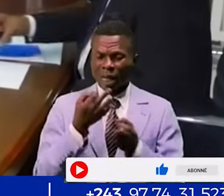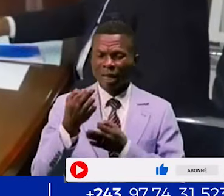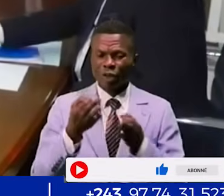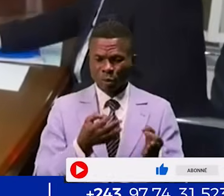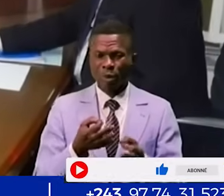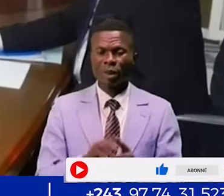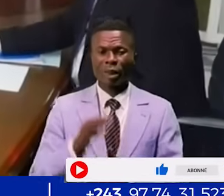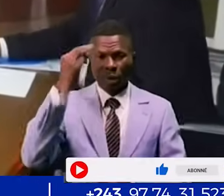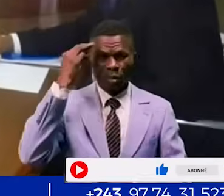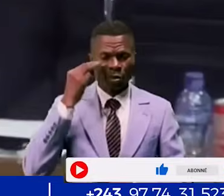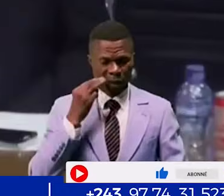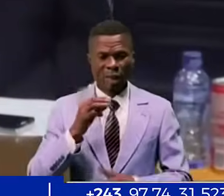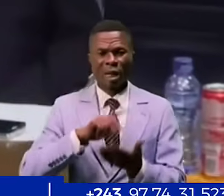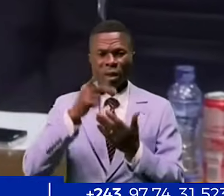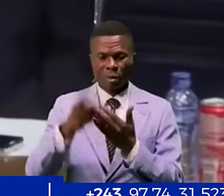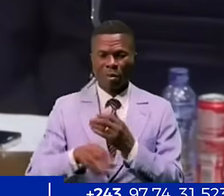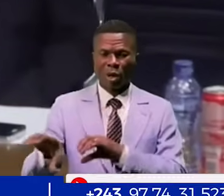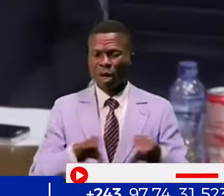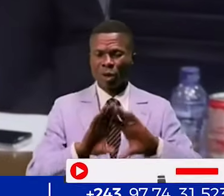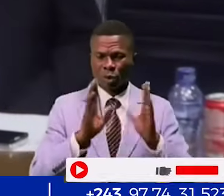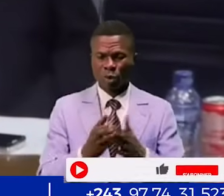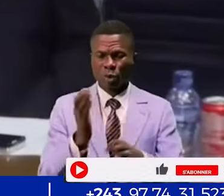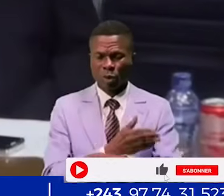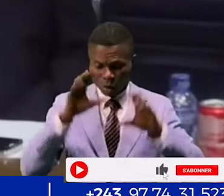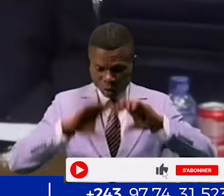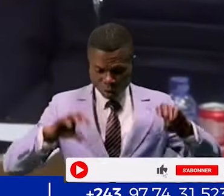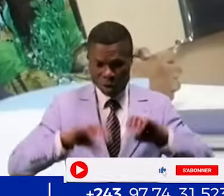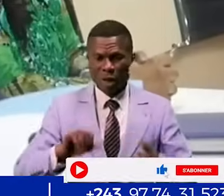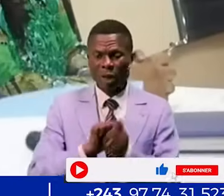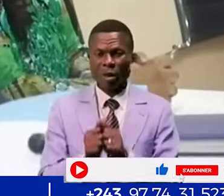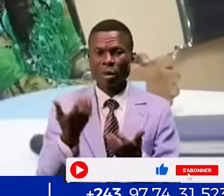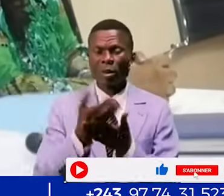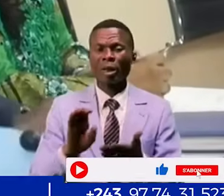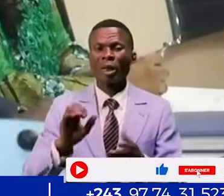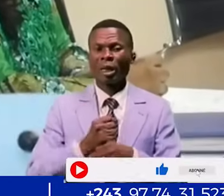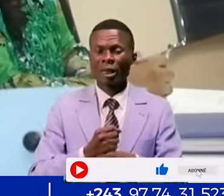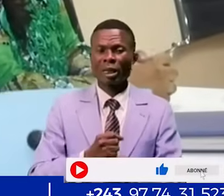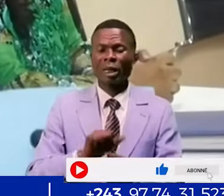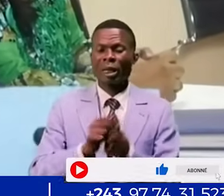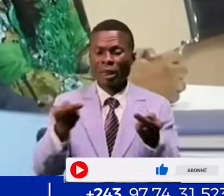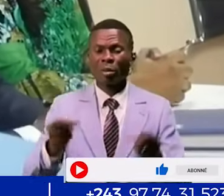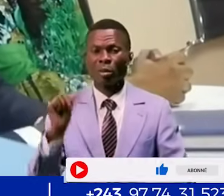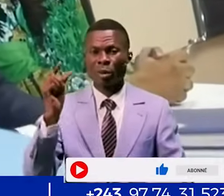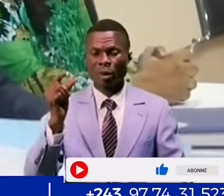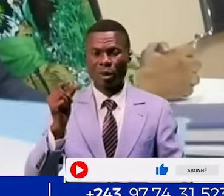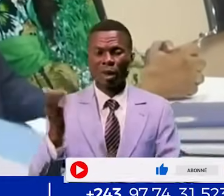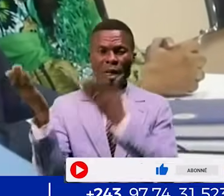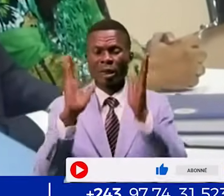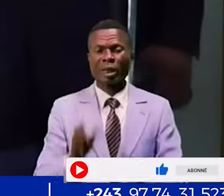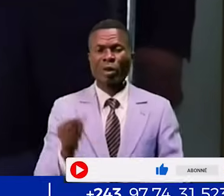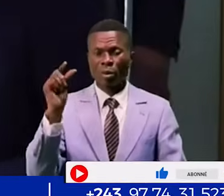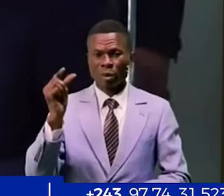l'opportunité pour brosser les tableaux des avancées dans la recherche géologique dans l'exploration des sites miniers des provinces